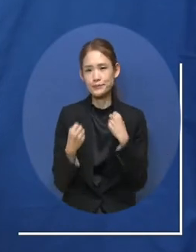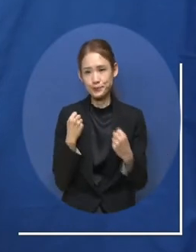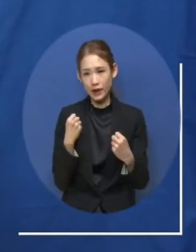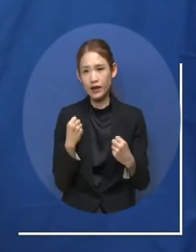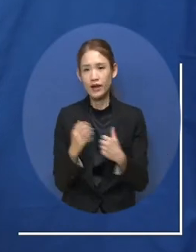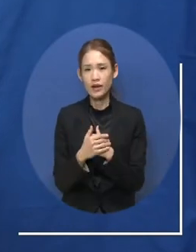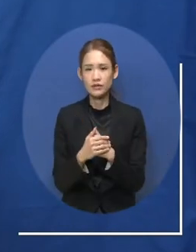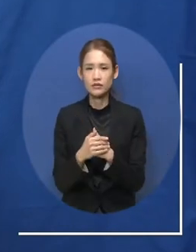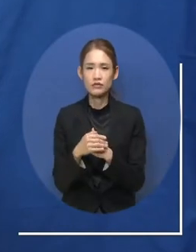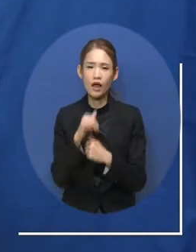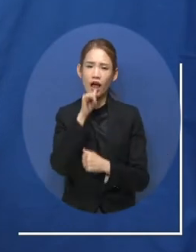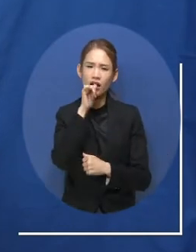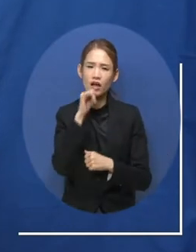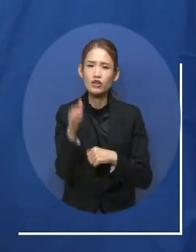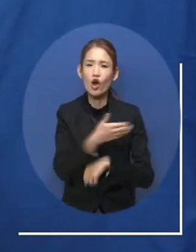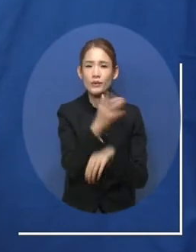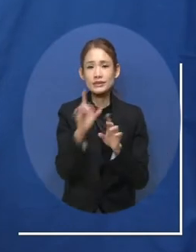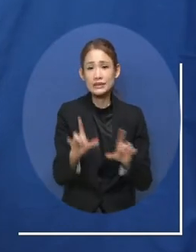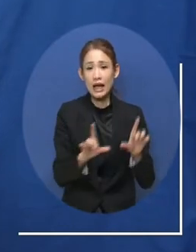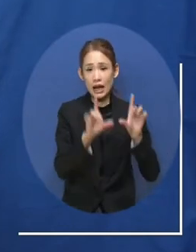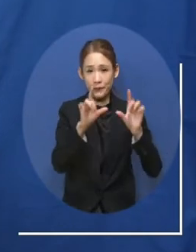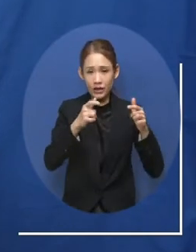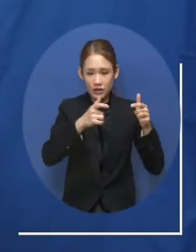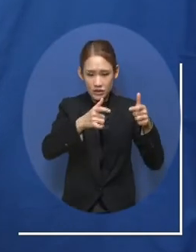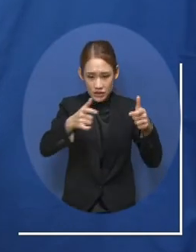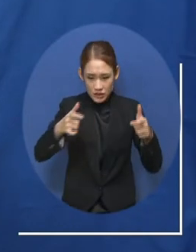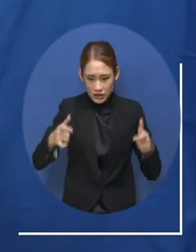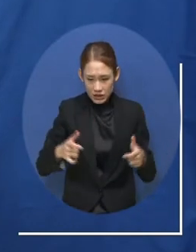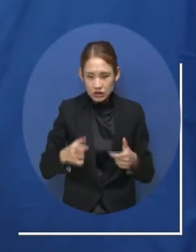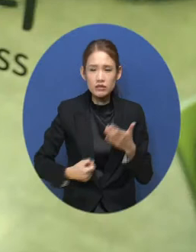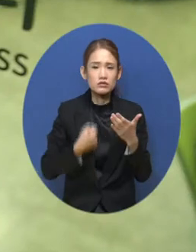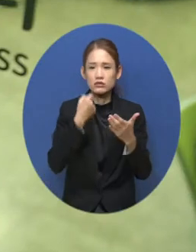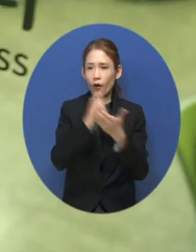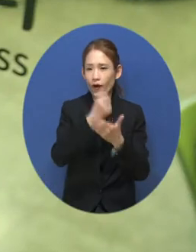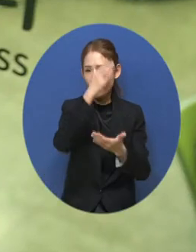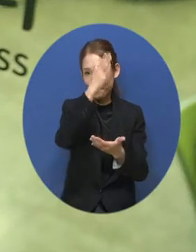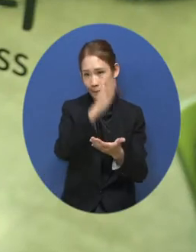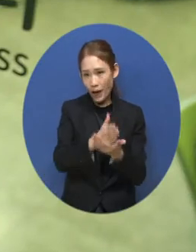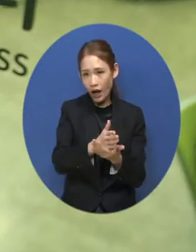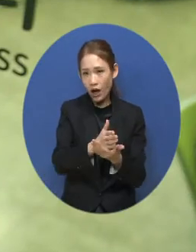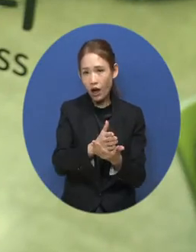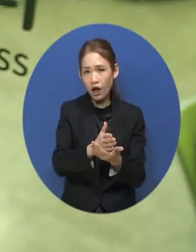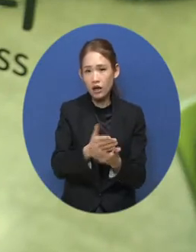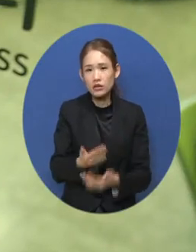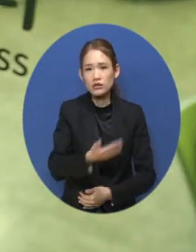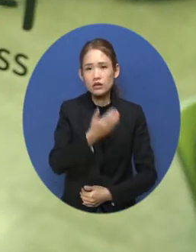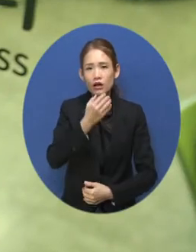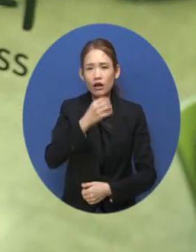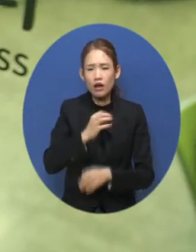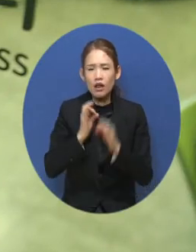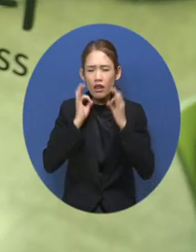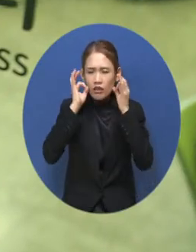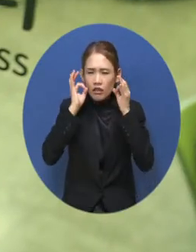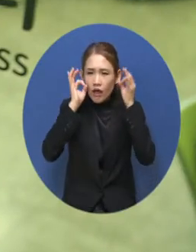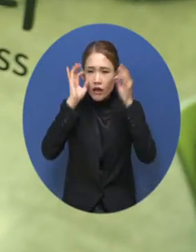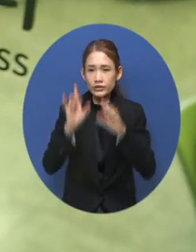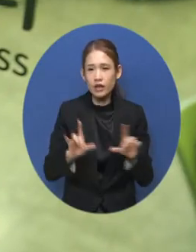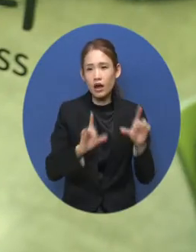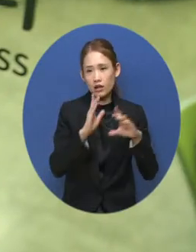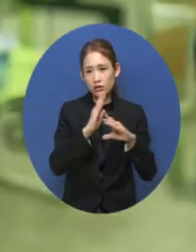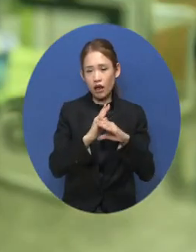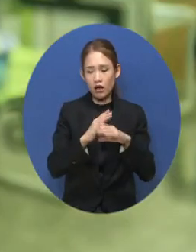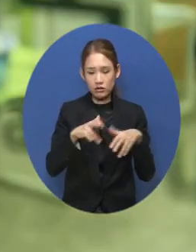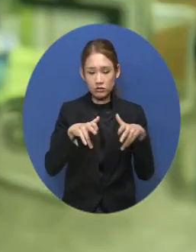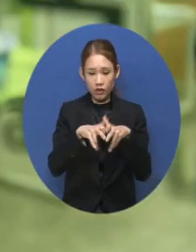여러분의 삶의 크기를 속단하지 않기를 바랍니다. 늘 허덕이듯 살아오다 장애를